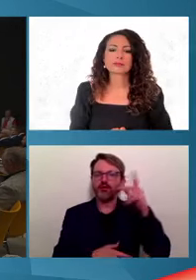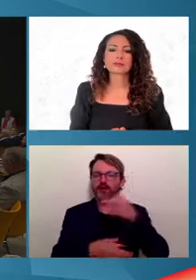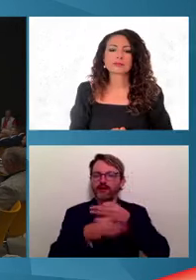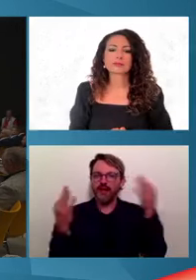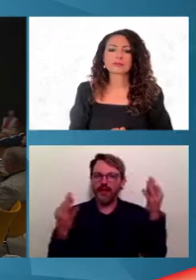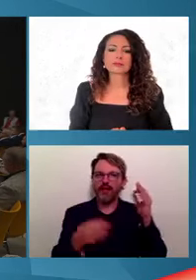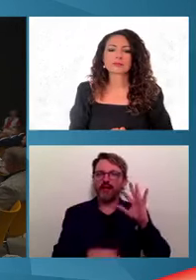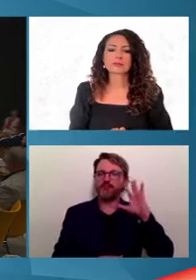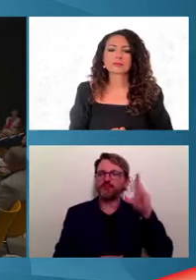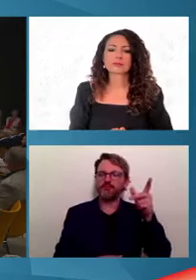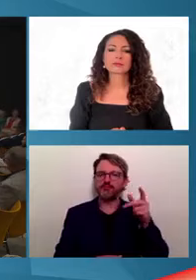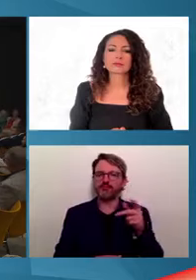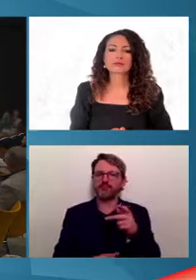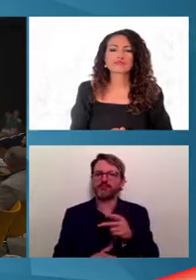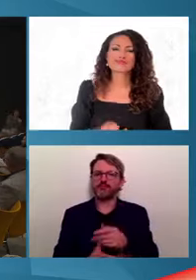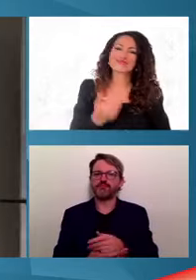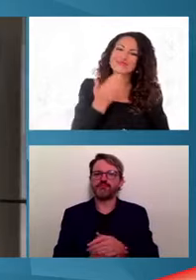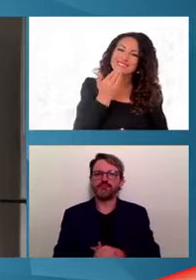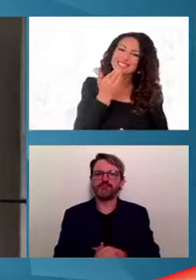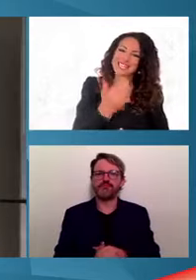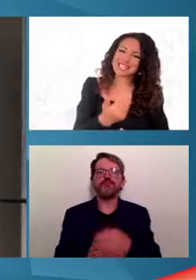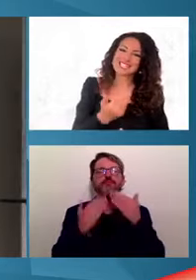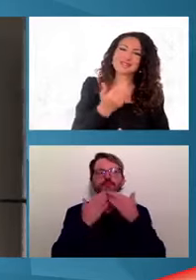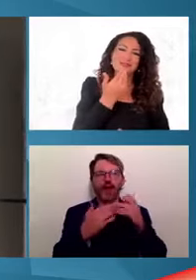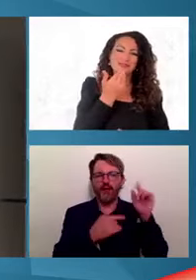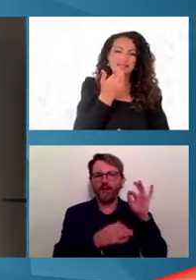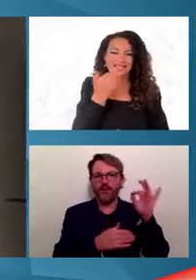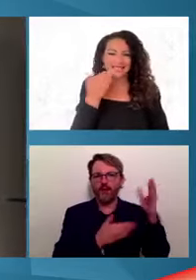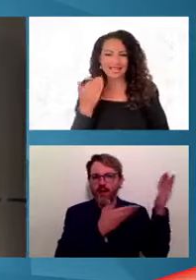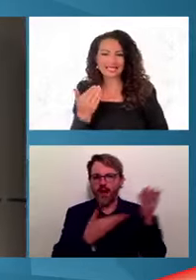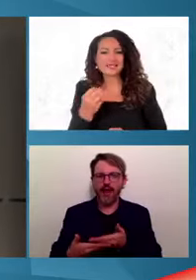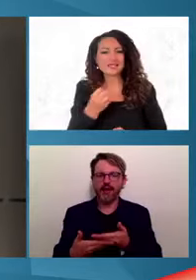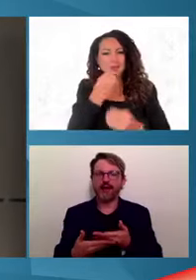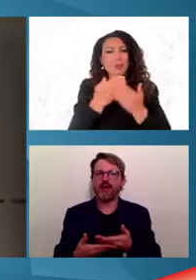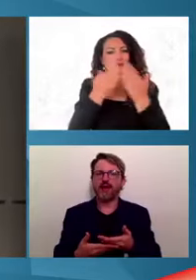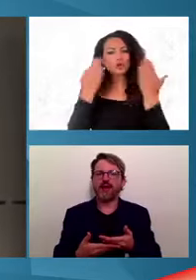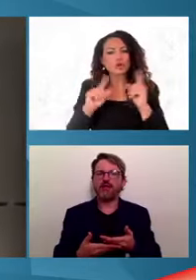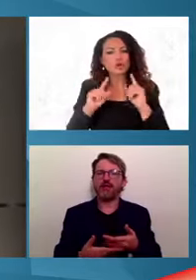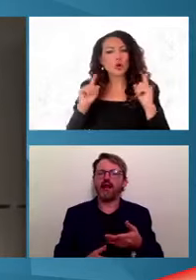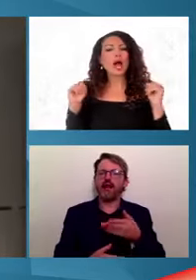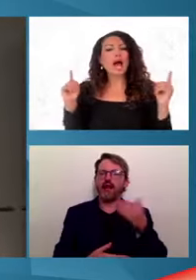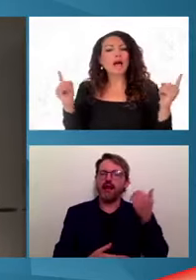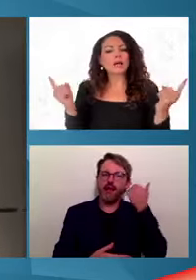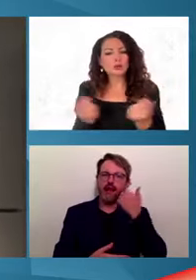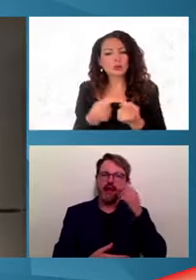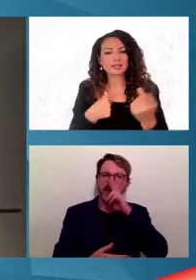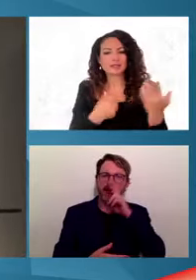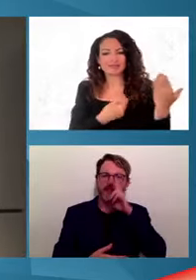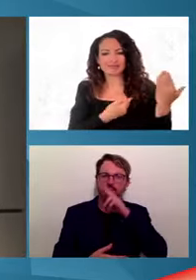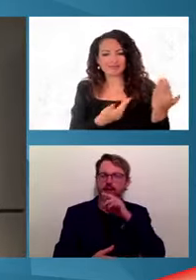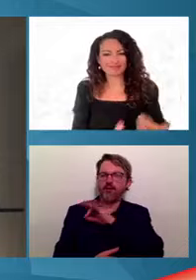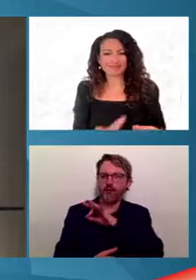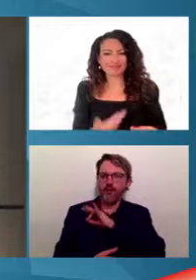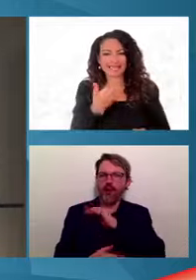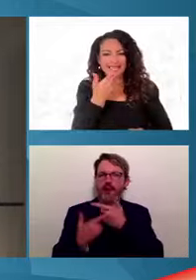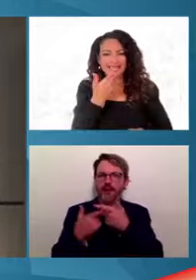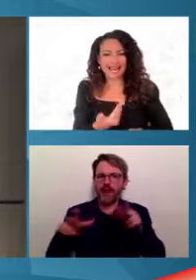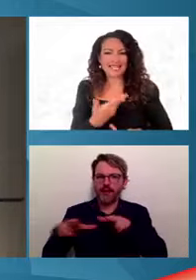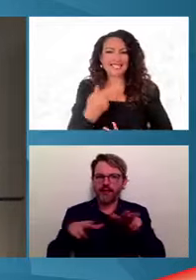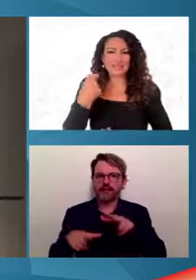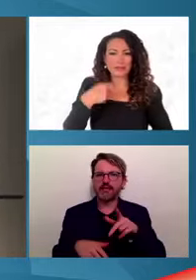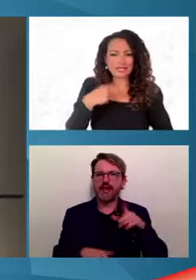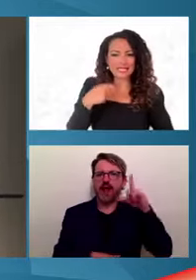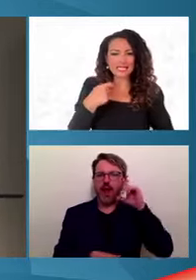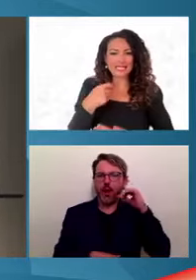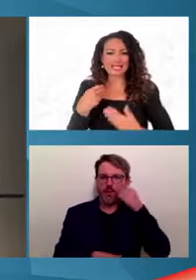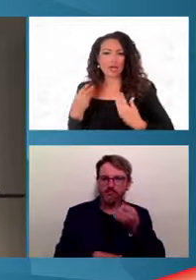a tutti. Und danke für die Einladung, geschätzter Landeshauptmann, liebe Kolleginnen und Kollegen der Landesregierung, aber vor allem, liebe